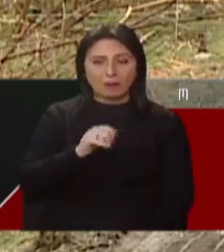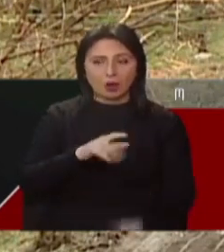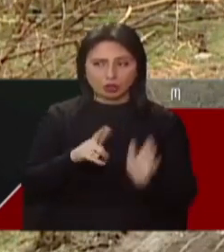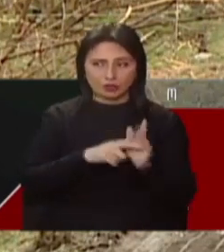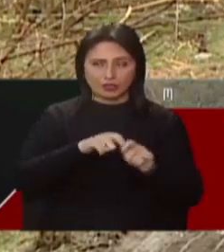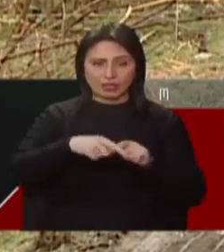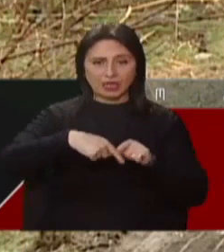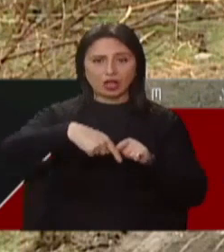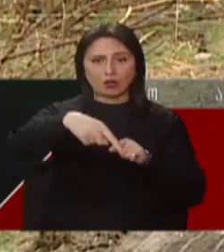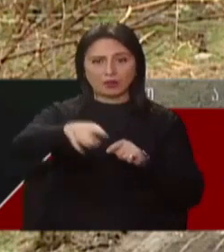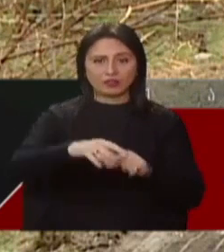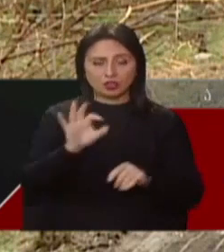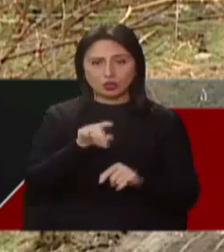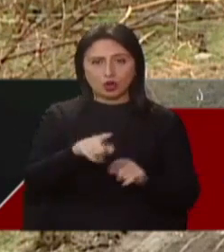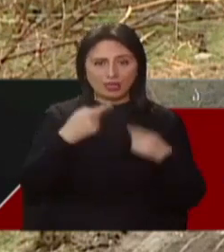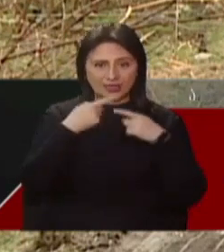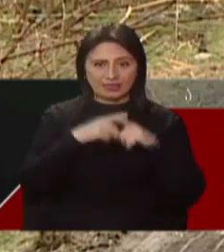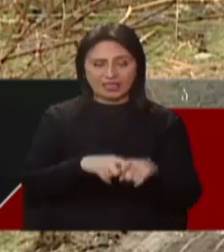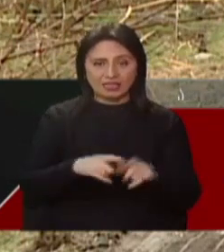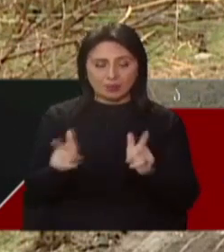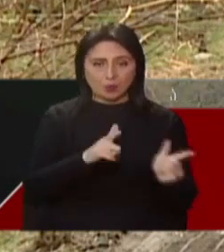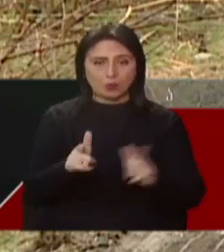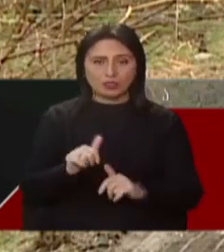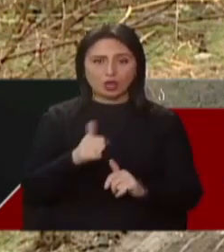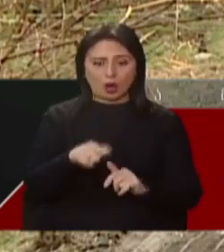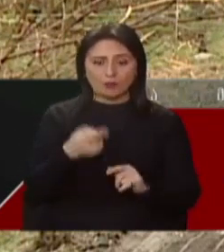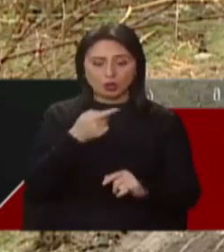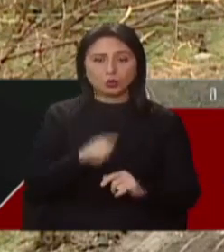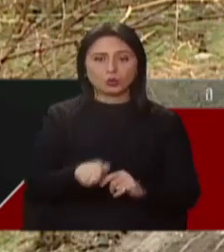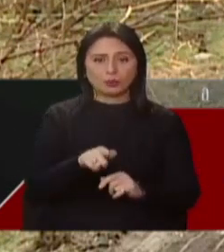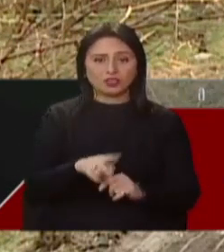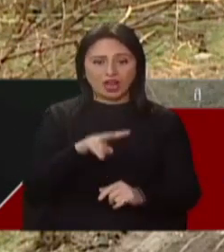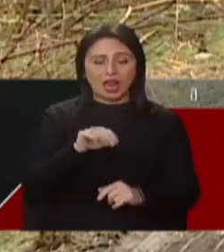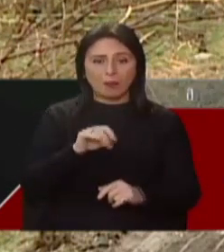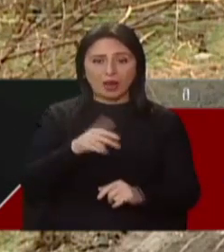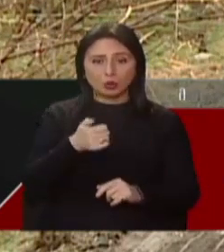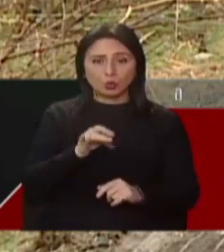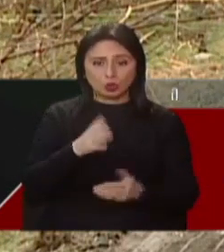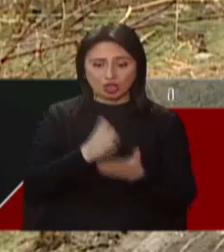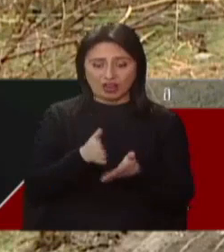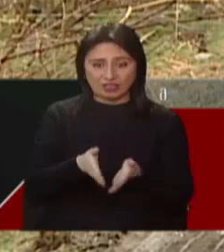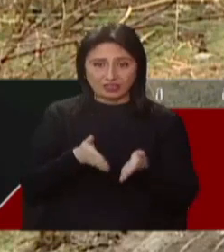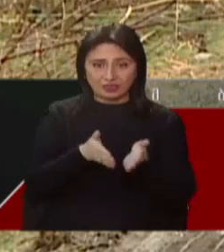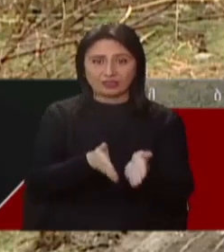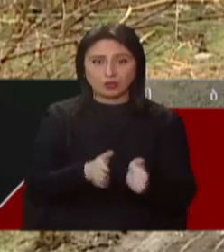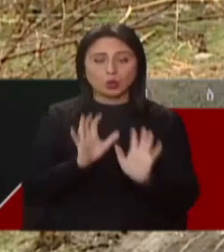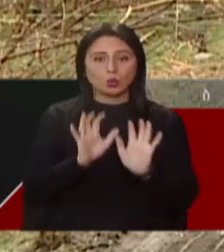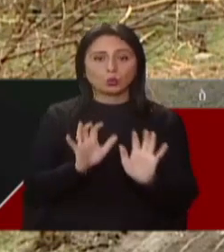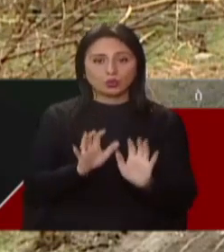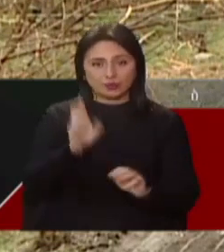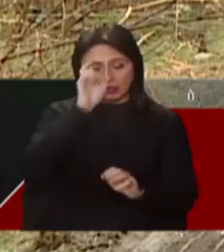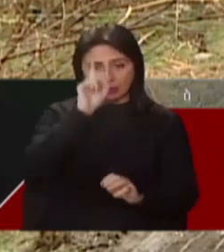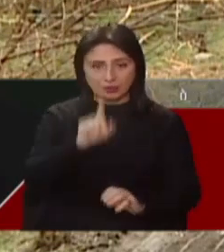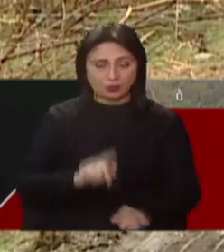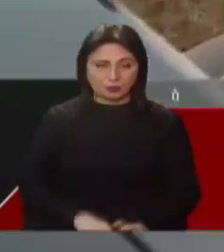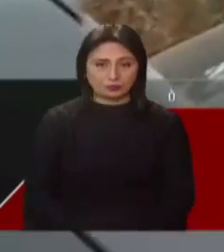7 კილომეტრში აღნიშნული ტექნიკის მობილიზება, რომელიც ამ წუთებში ლაფანყურის შესასვლელშია, უზრუნველყოს